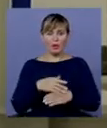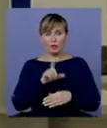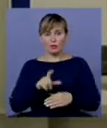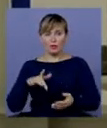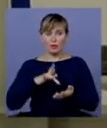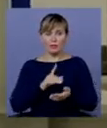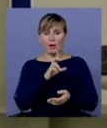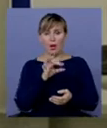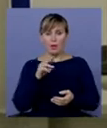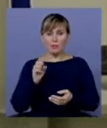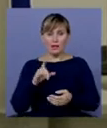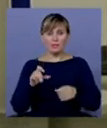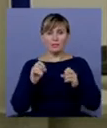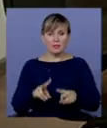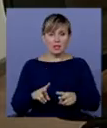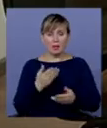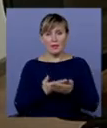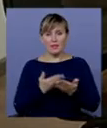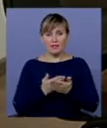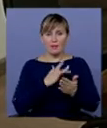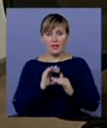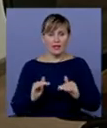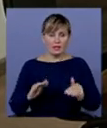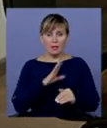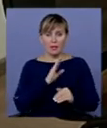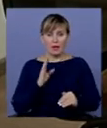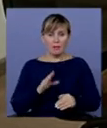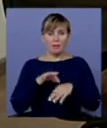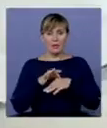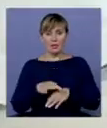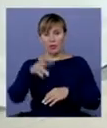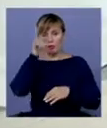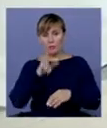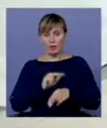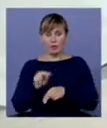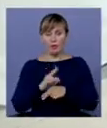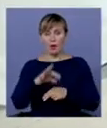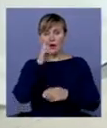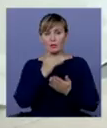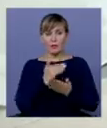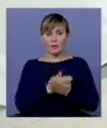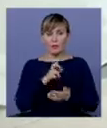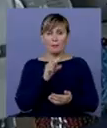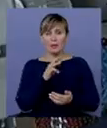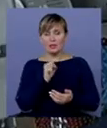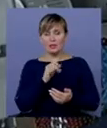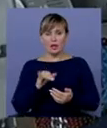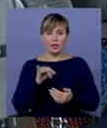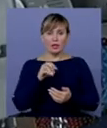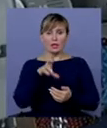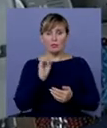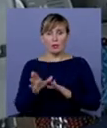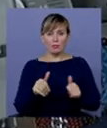центра Бахты-Отбасы. Специалисты посоветовали многодетным мамам пройти 3-месячное обучение по госпрограммам «Бастау Бизнес» и «Енбек».